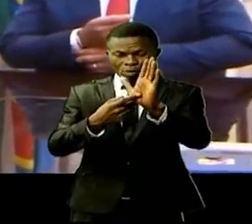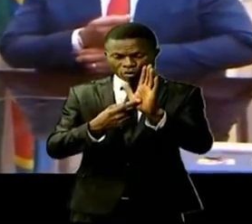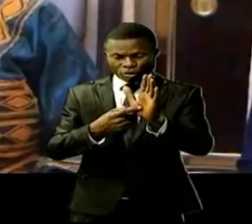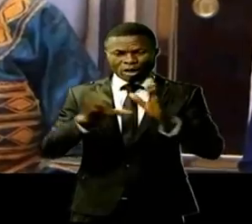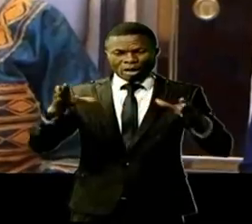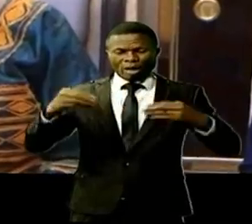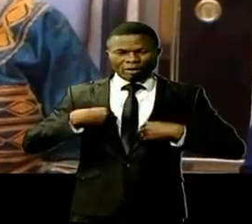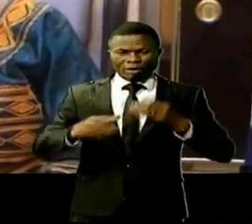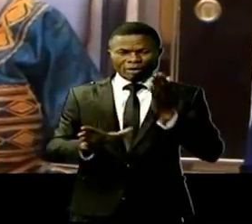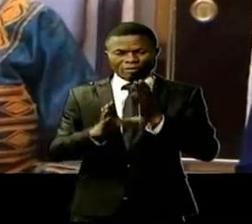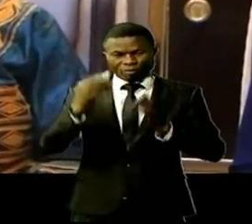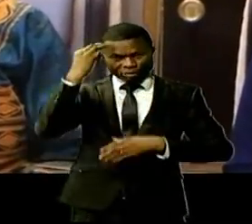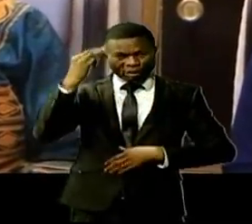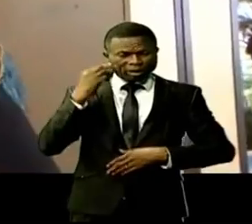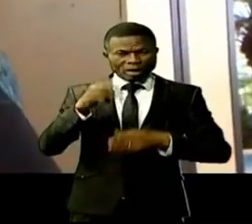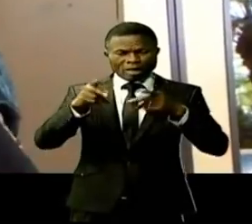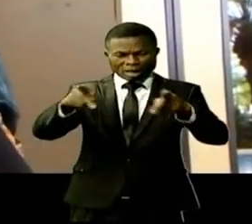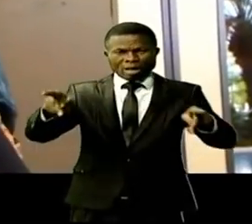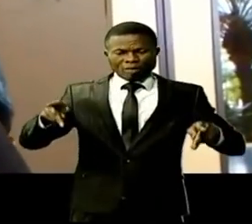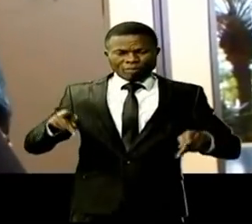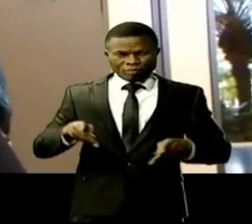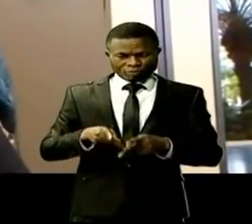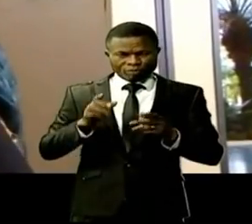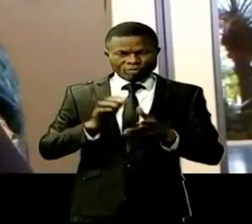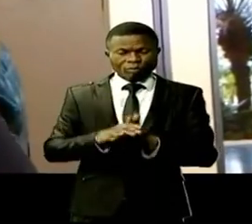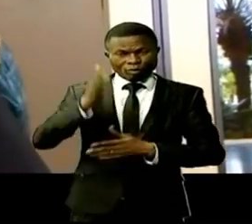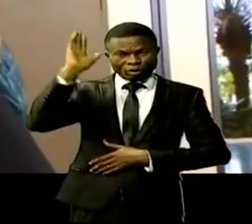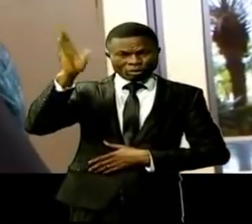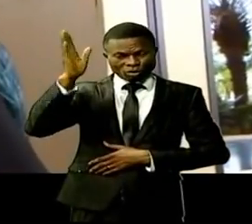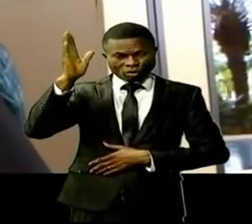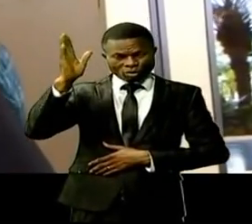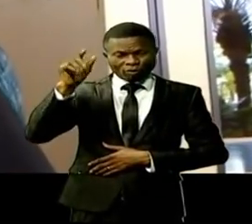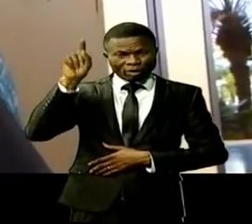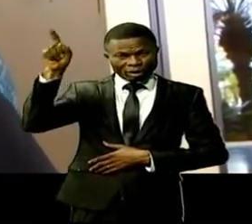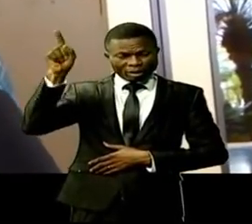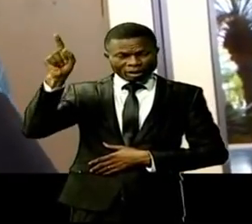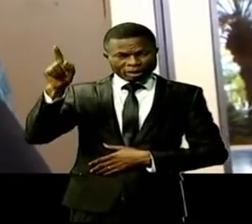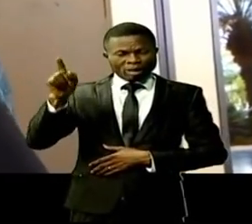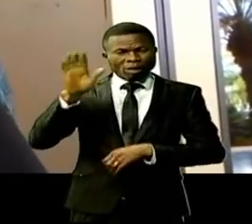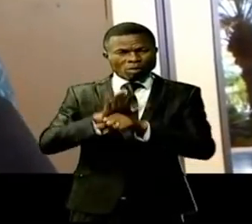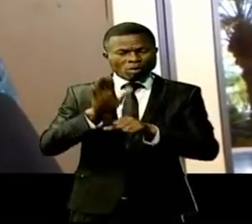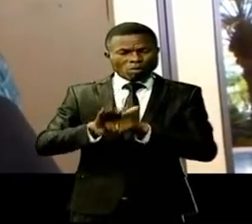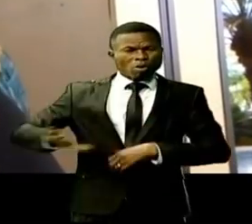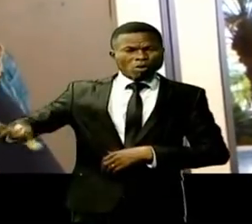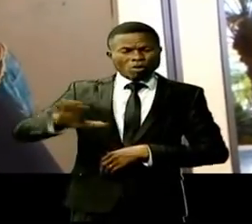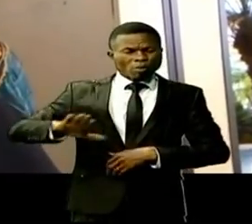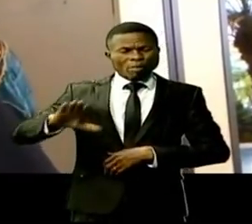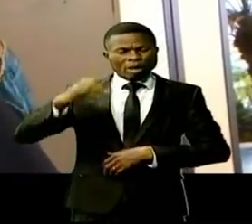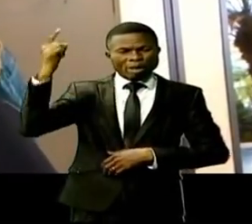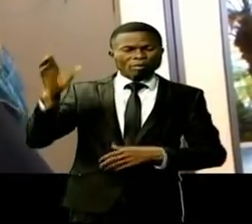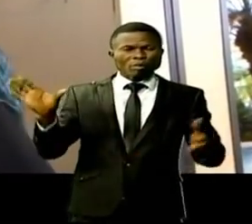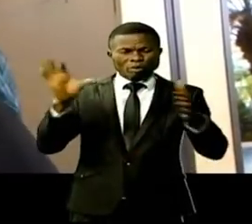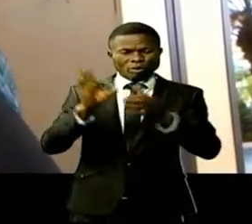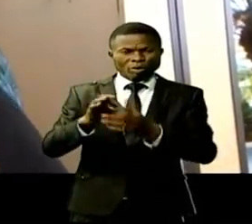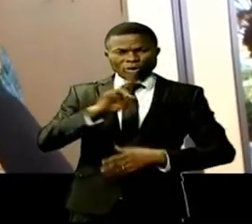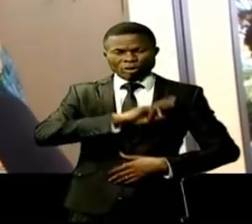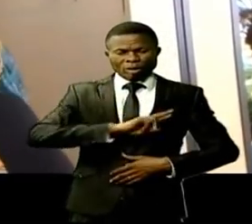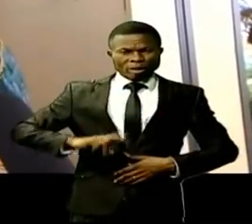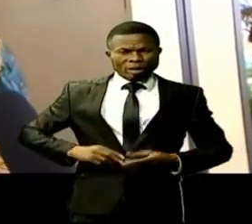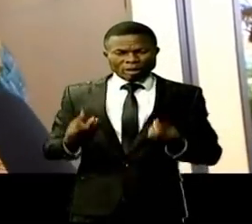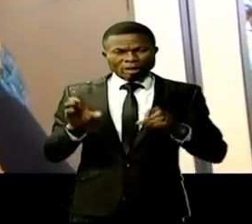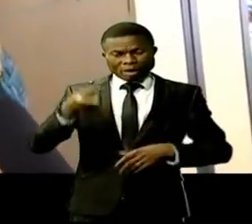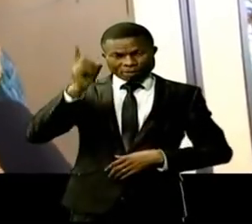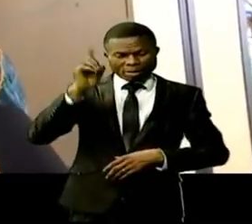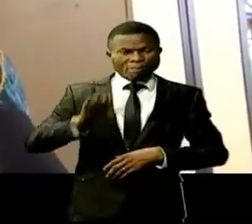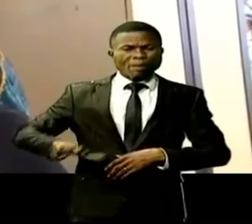ministre, ministre de l'Environnement. Après la conférence de Glasgow qui a réuni tous les pays du monde, la République démocratique du Congo est le